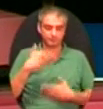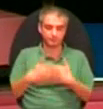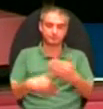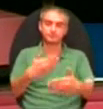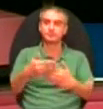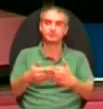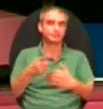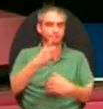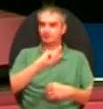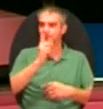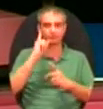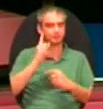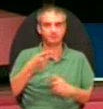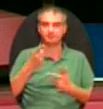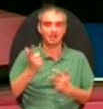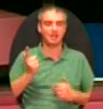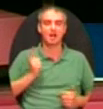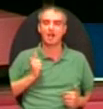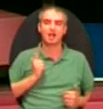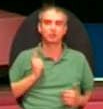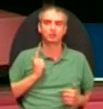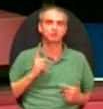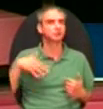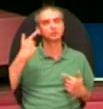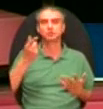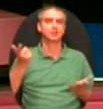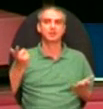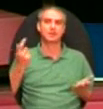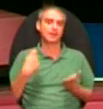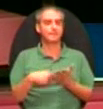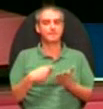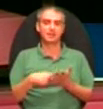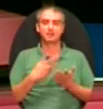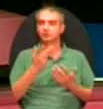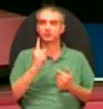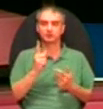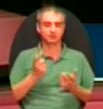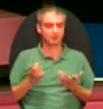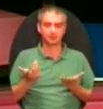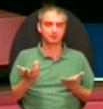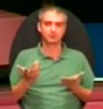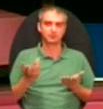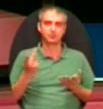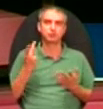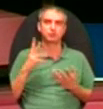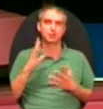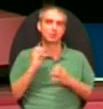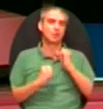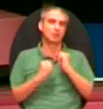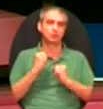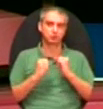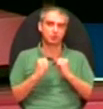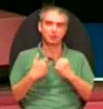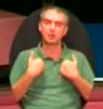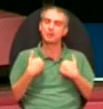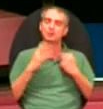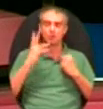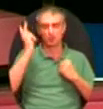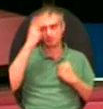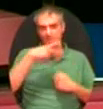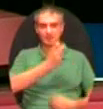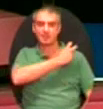הזה, אתה לא צריך לחכות שיהיה לך המחיר שאתה צריך לשלם עליו, הוא הרבה יותר קשה. אני מאוד